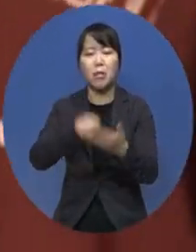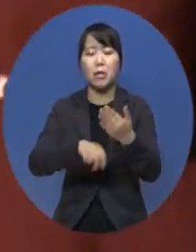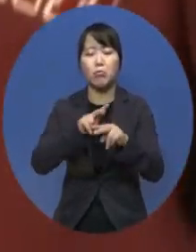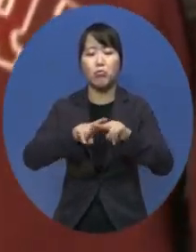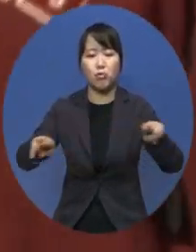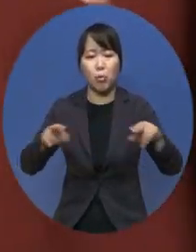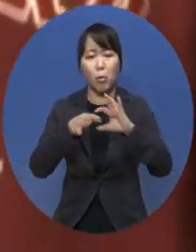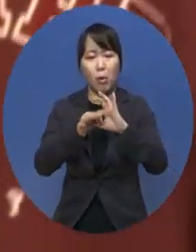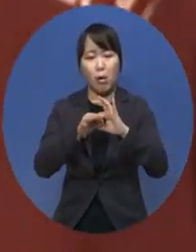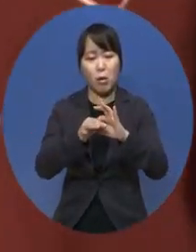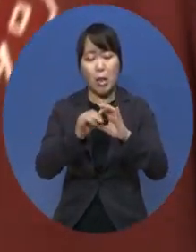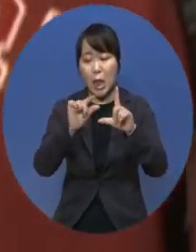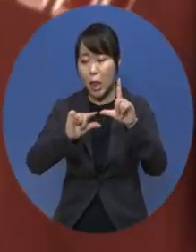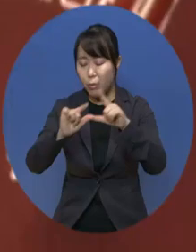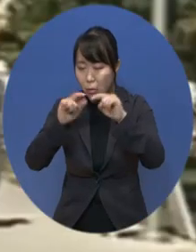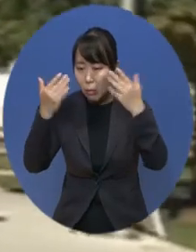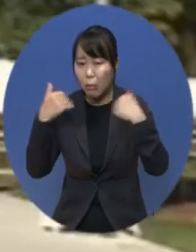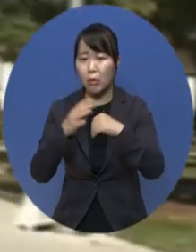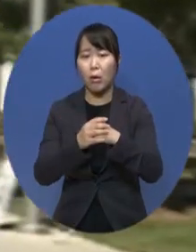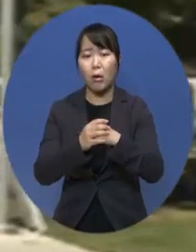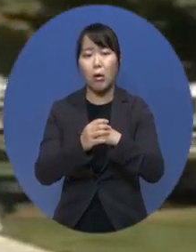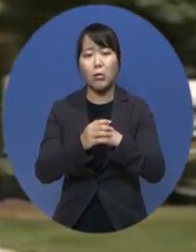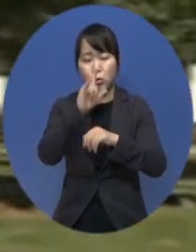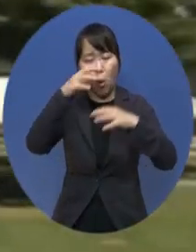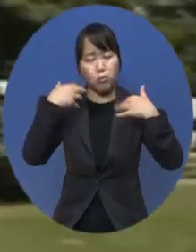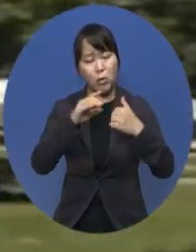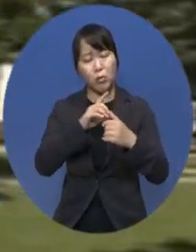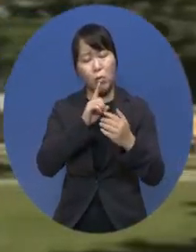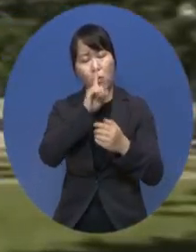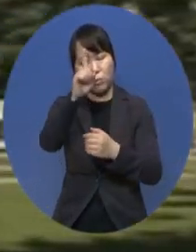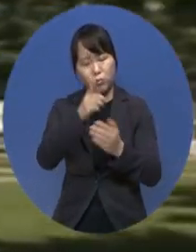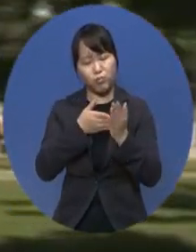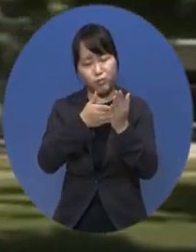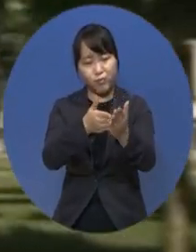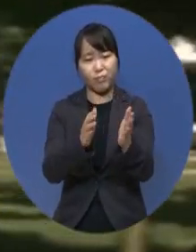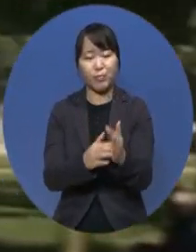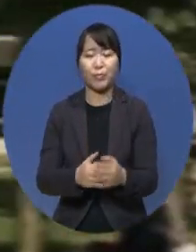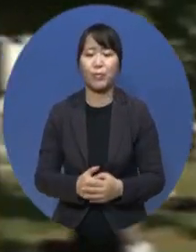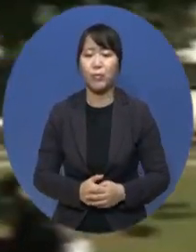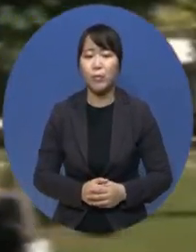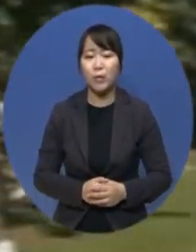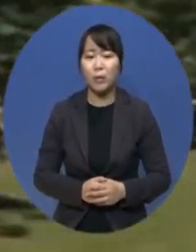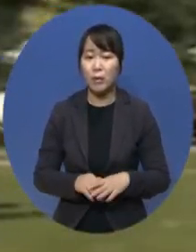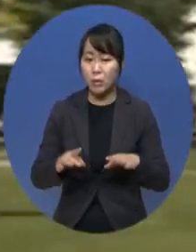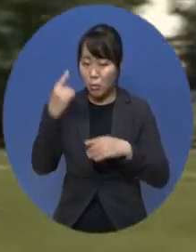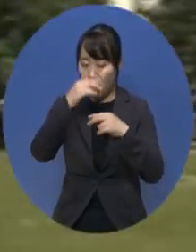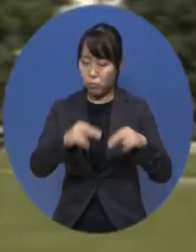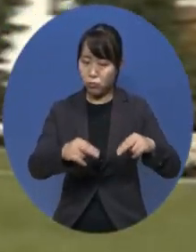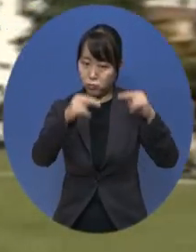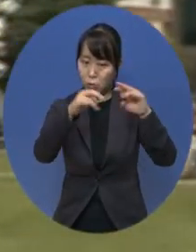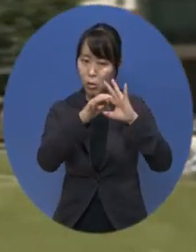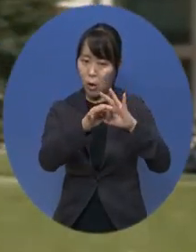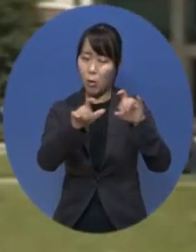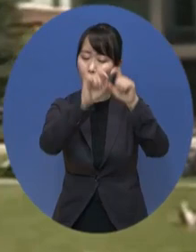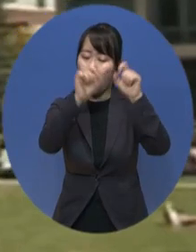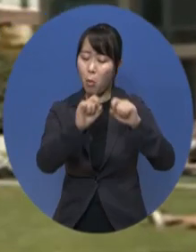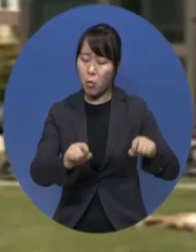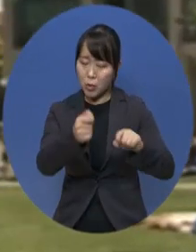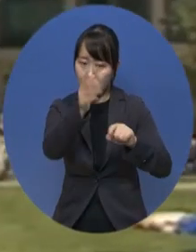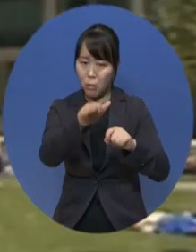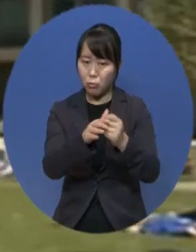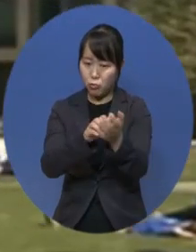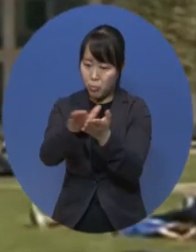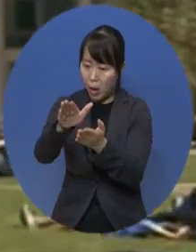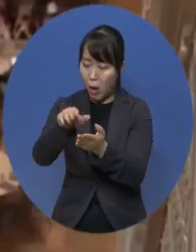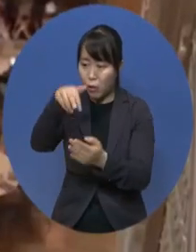비롯한 일부 대학은 연방을 상대로 고소장을 접수했습니다. 현재 대면 수업 의무는 보류되었지만